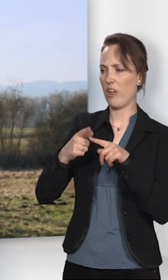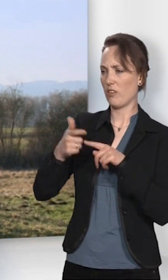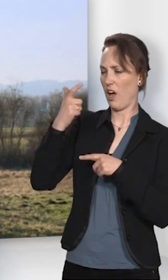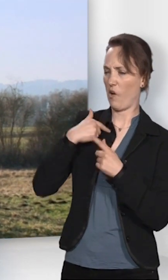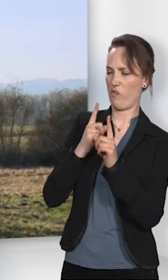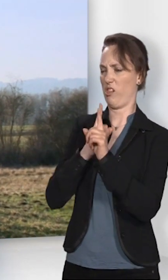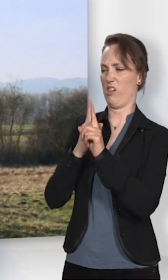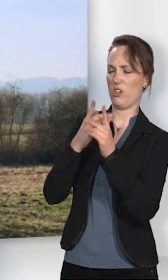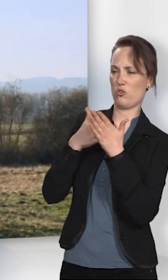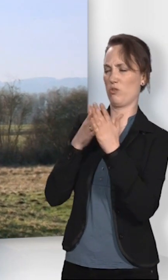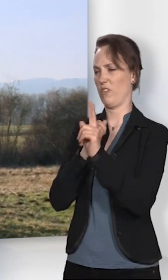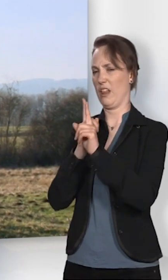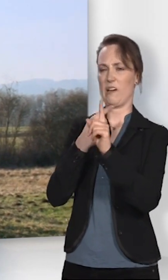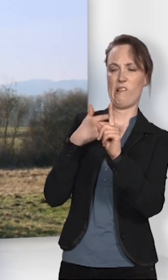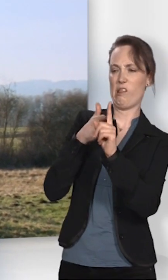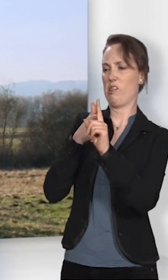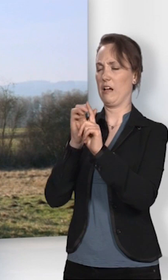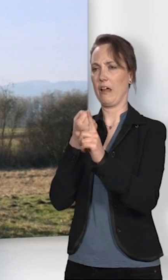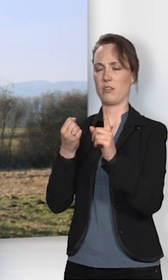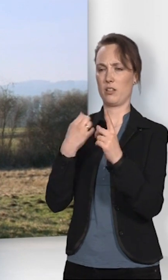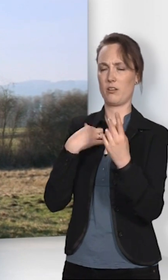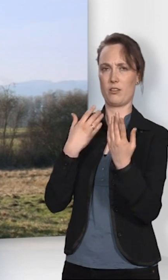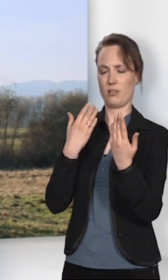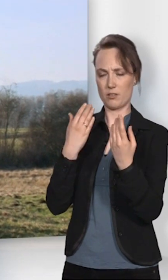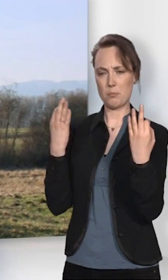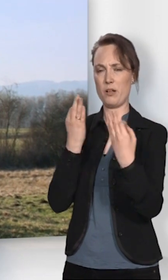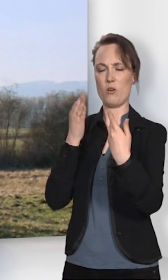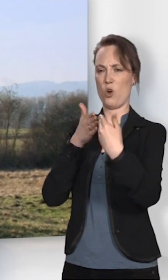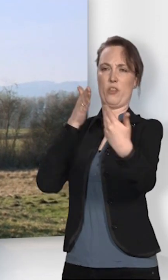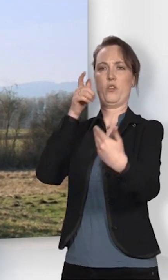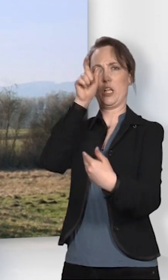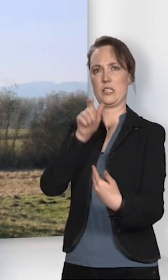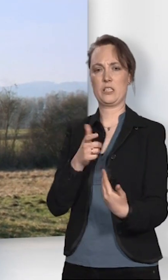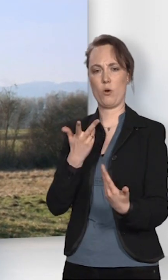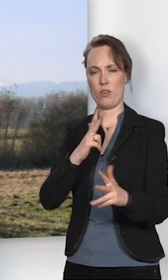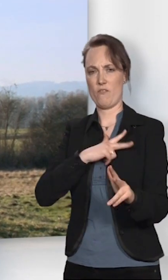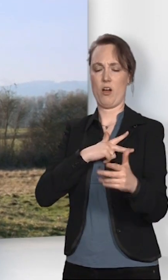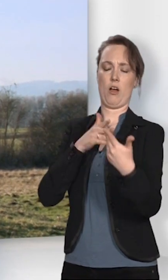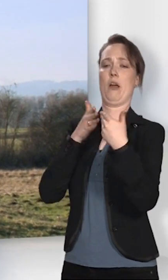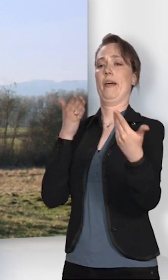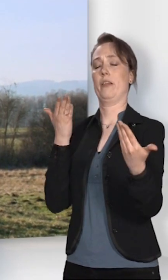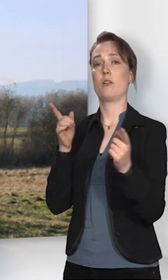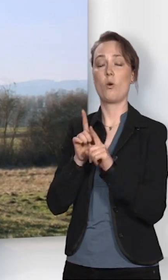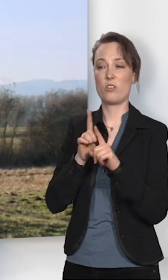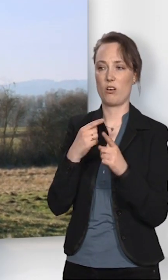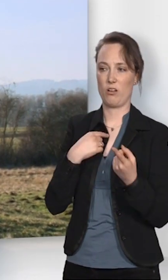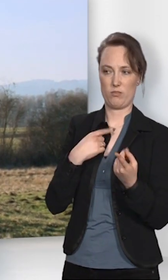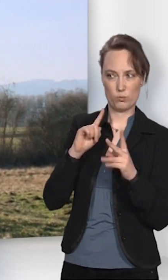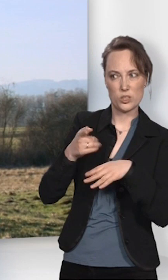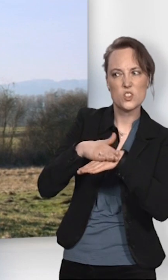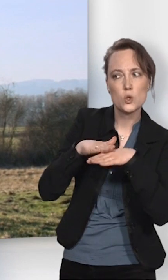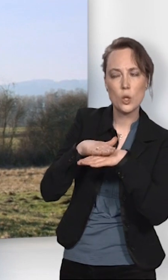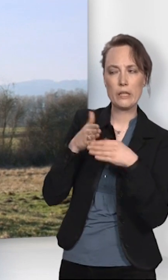kein Weiterkommen mehr möglich war, ohne konfrontiert zu werden mit der Wahrheit, mit einer fälligen Entschuldigung.